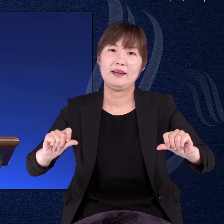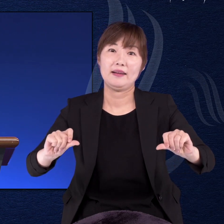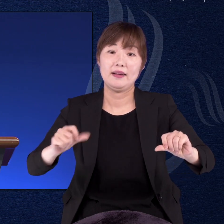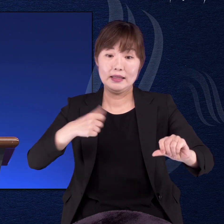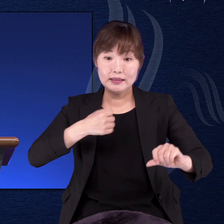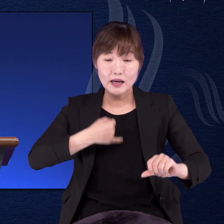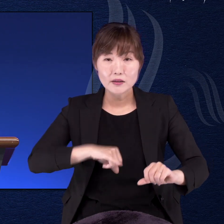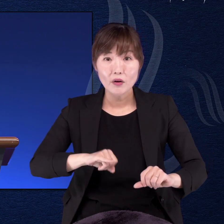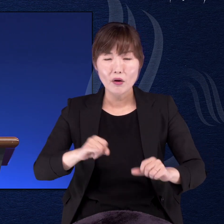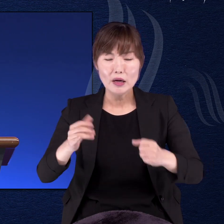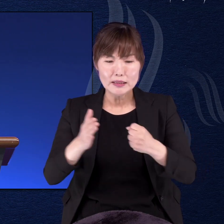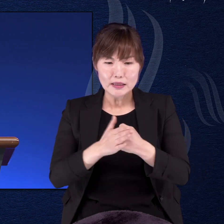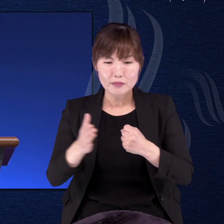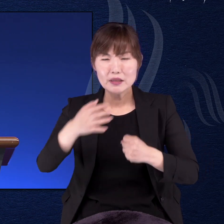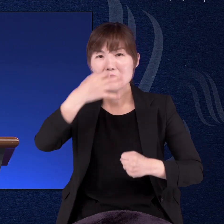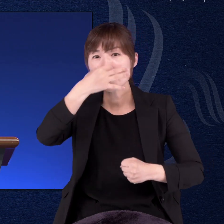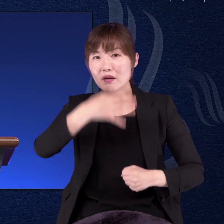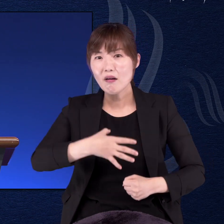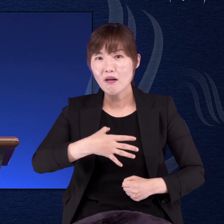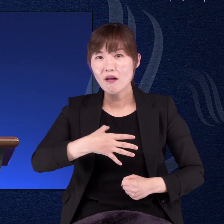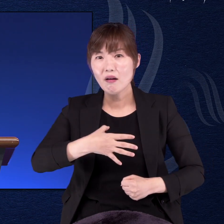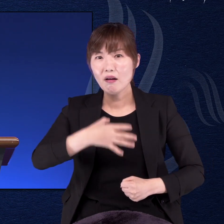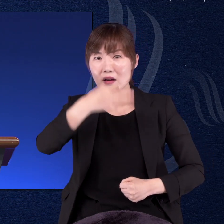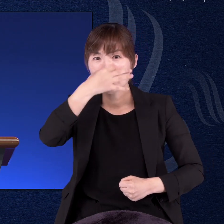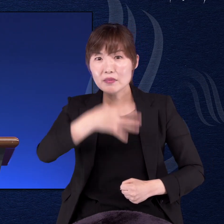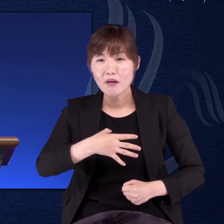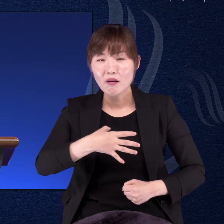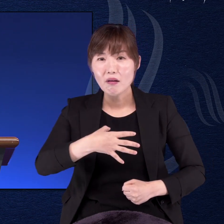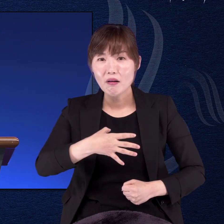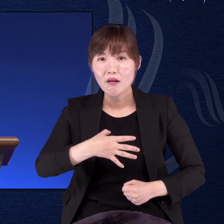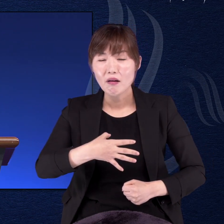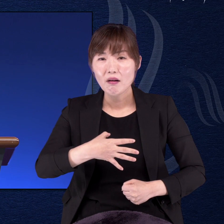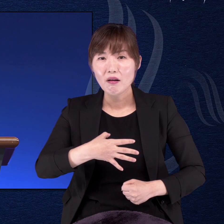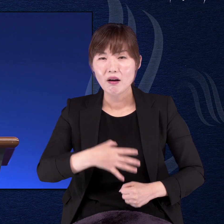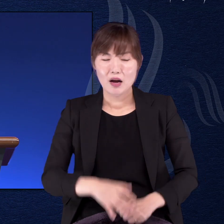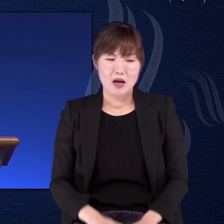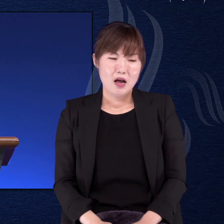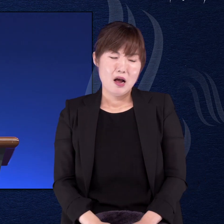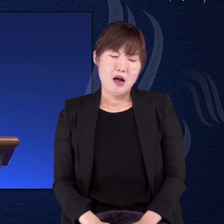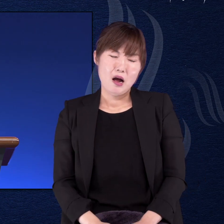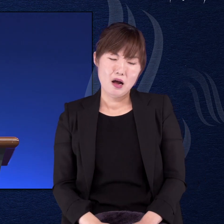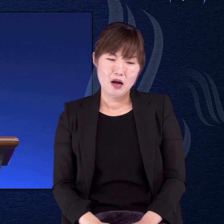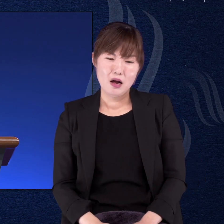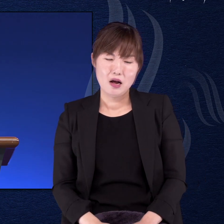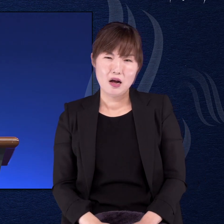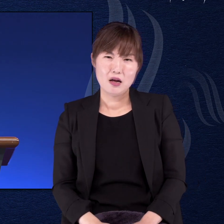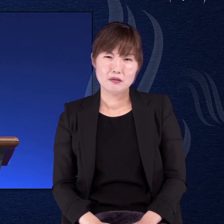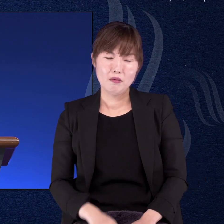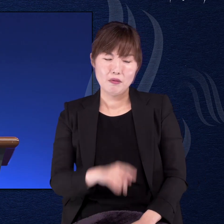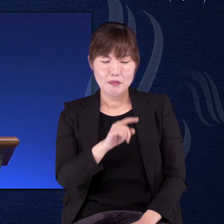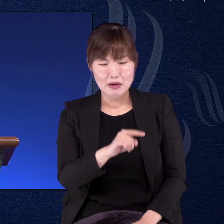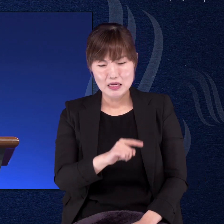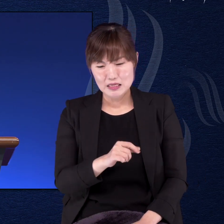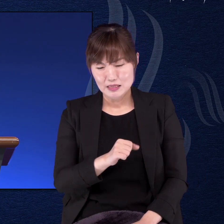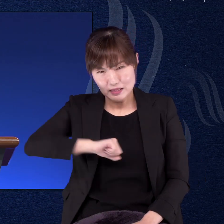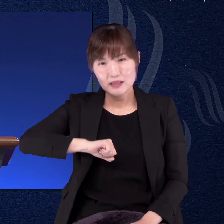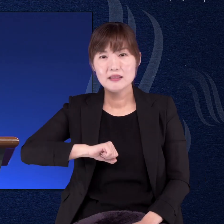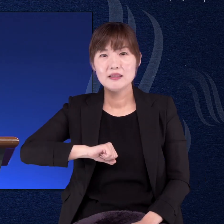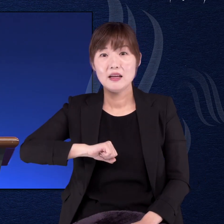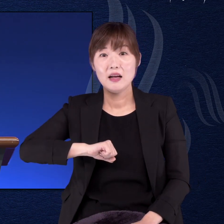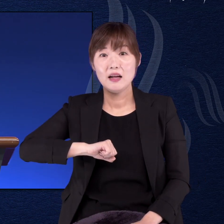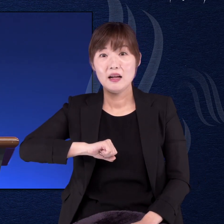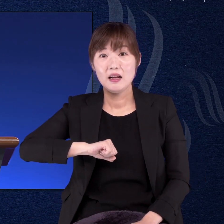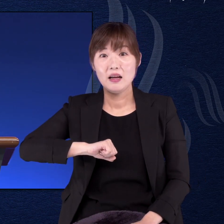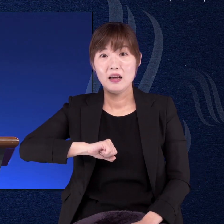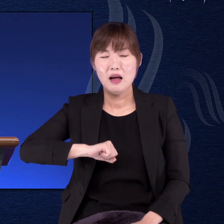말을 정말 덜티하게 안 듣나요? 제가 왜 저러지? 저런 게 어디서 나왔지? 이런